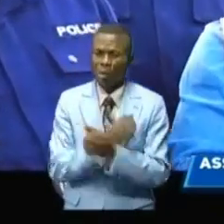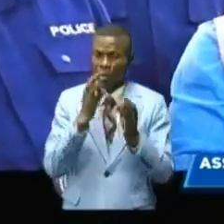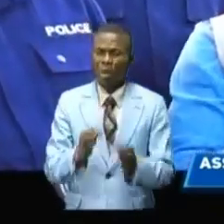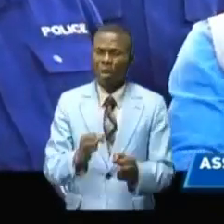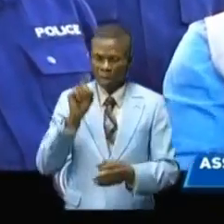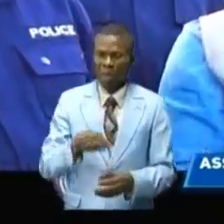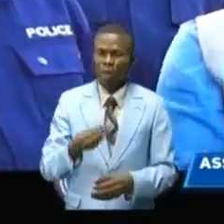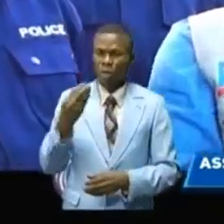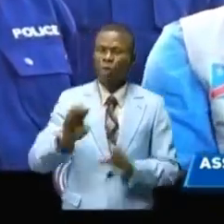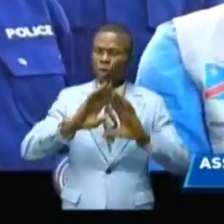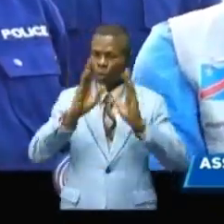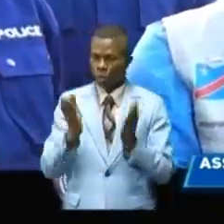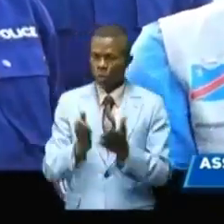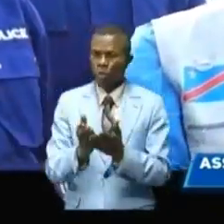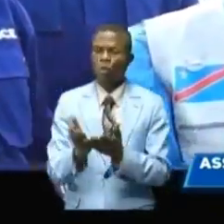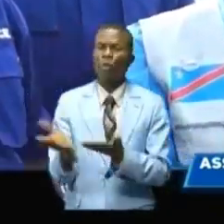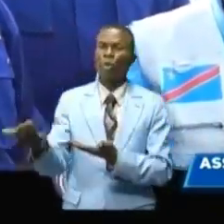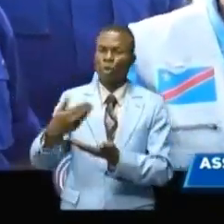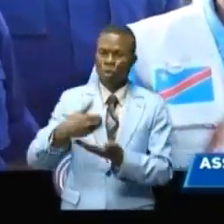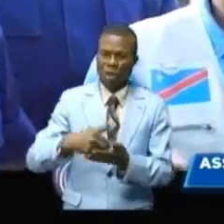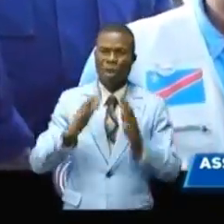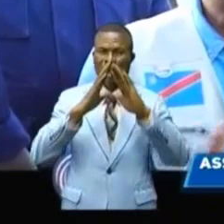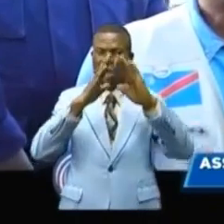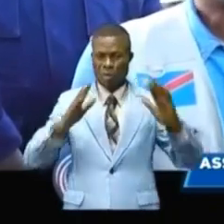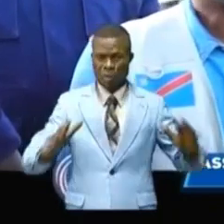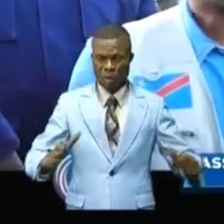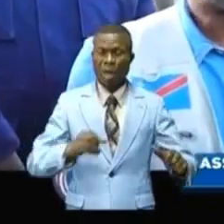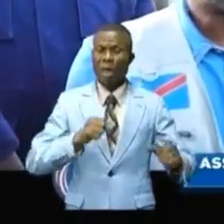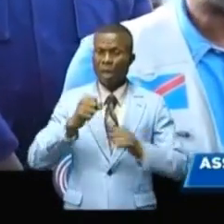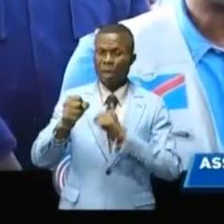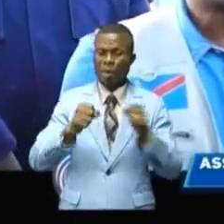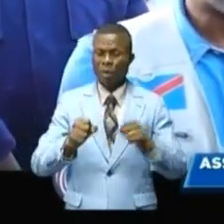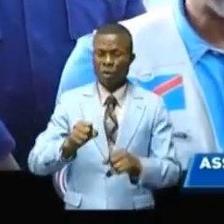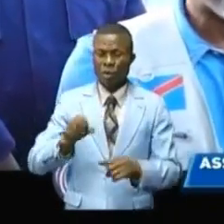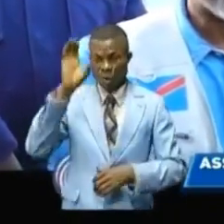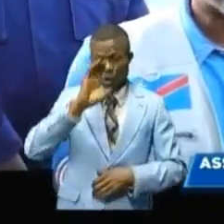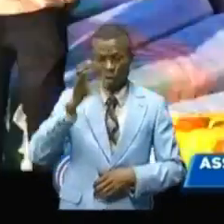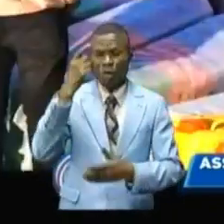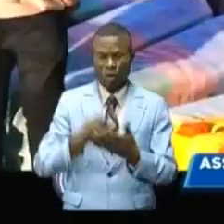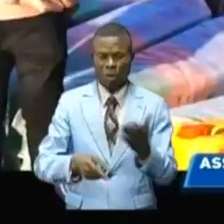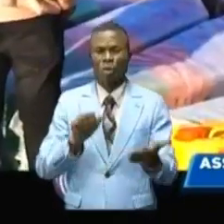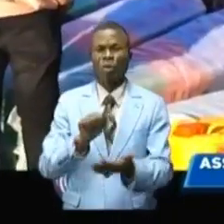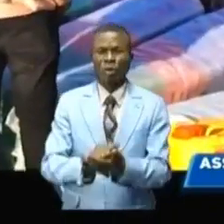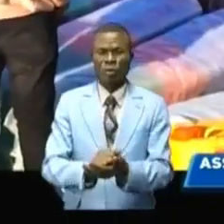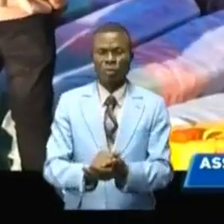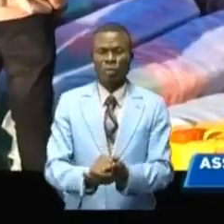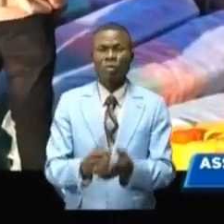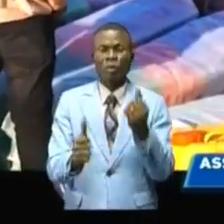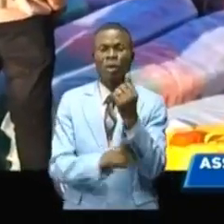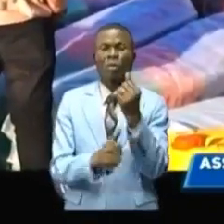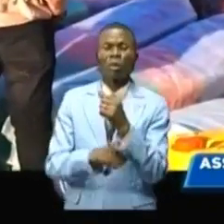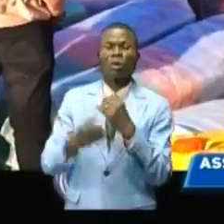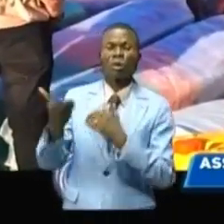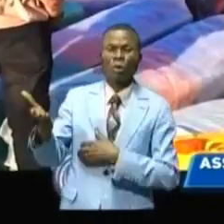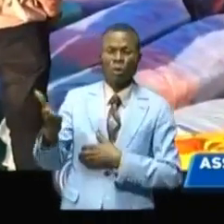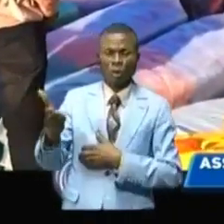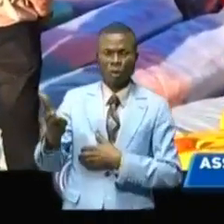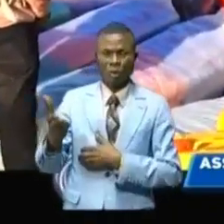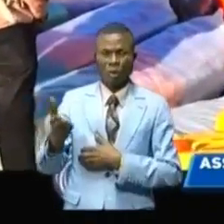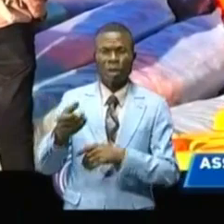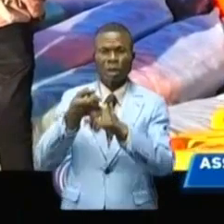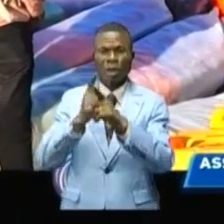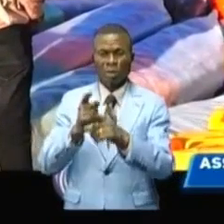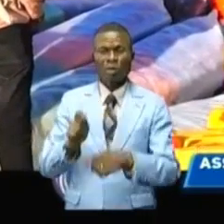faire en attendant que tous, en attendant qu'ils rentrent chez eux. Et le combat du gouvernement est celui-là. Les bénéficiaires qui viennent des